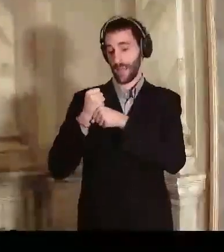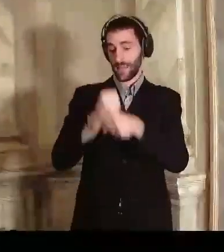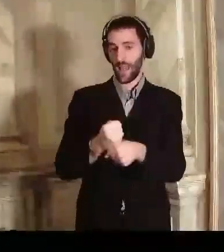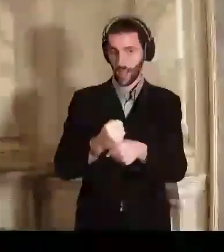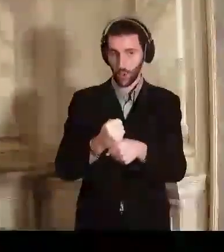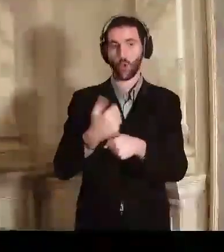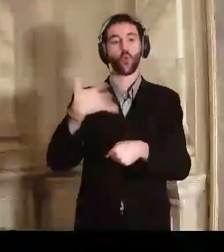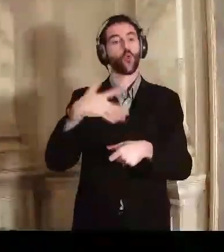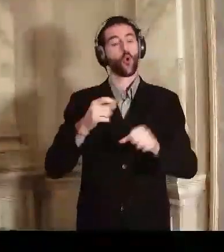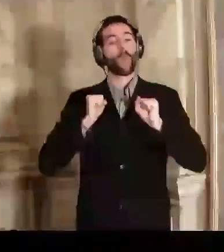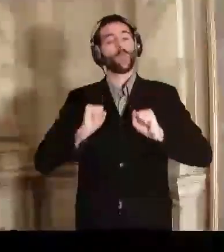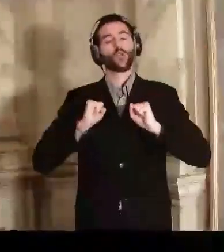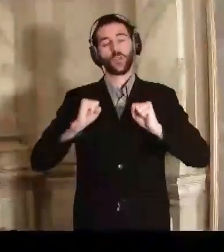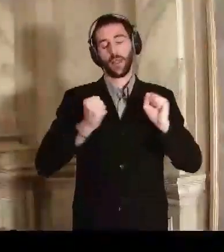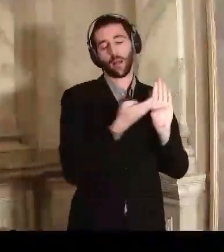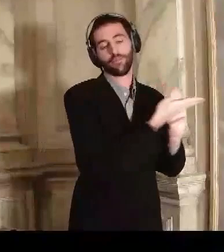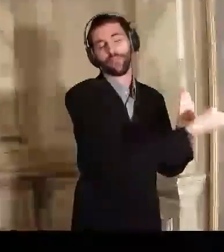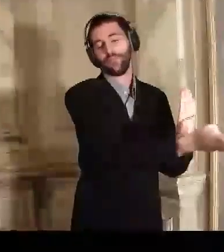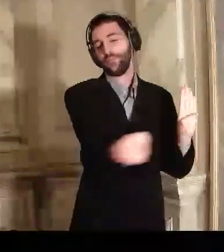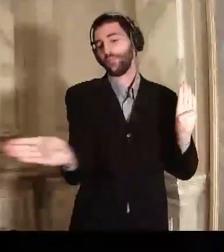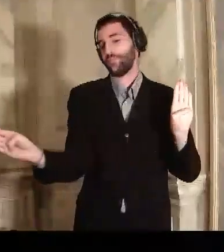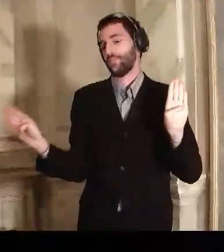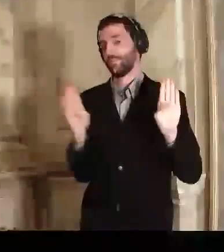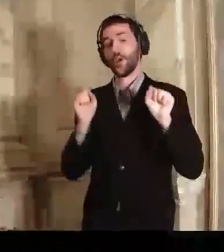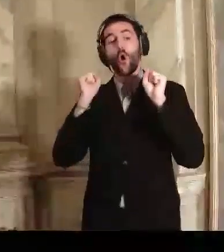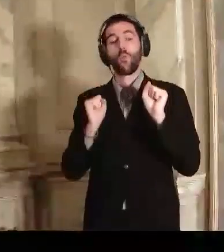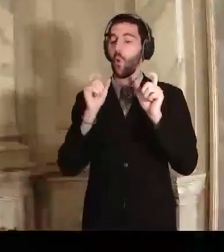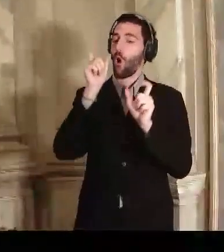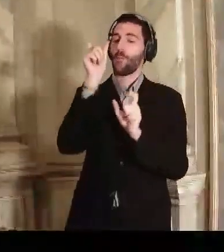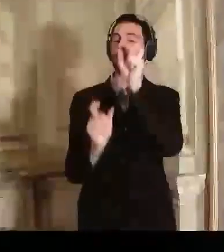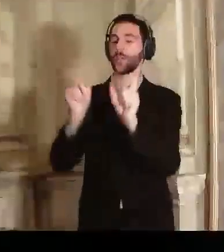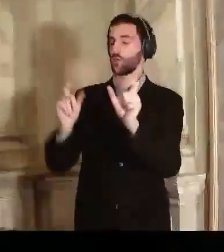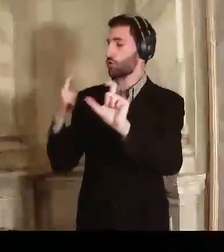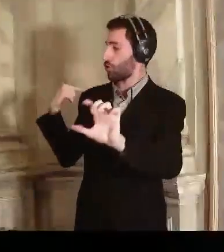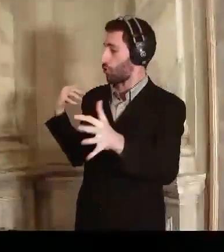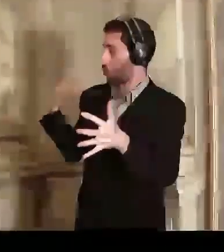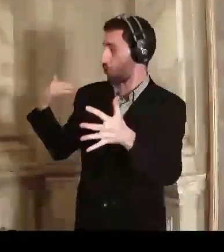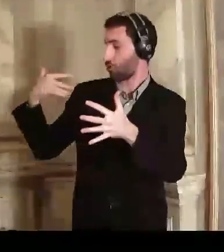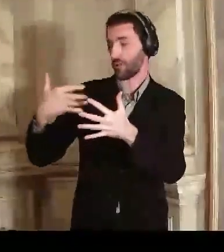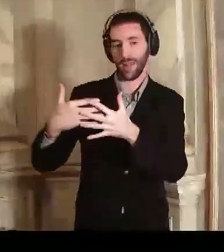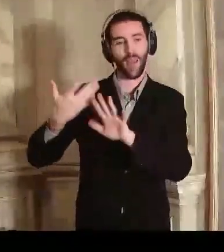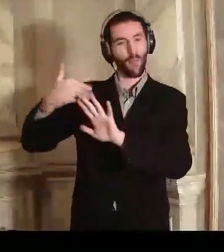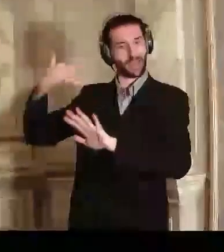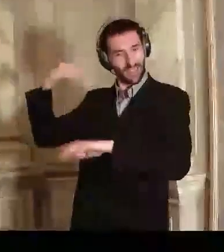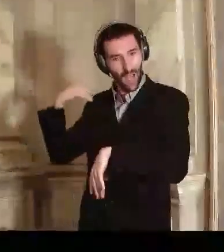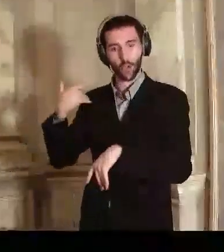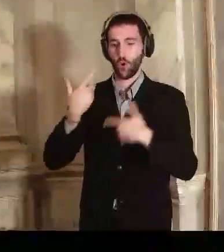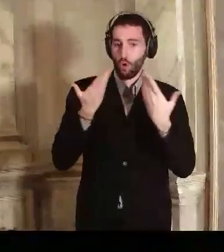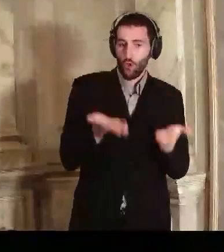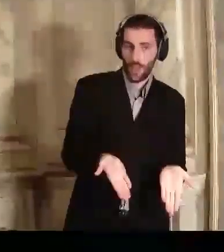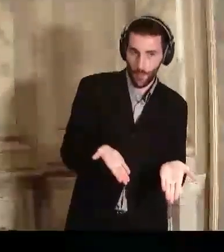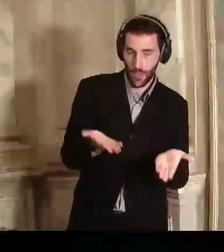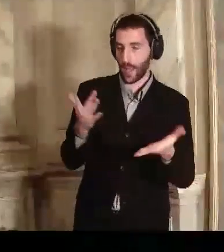possibilità nel tessere un filo ininterrotto fra i maestri del passato, artisti contemporanei e